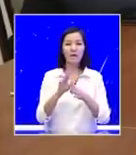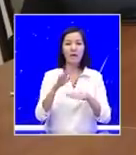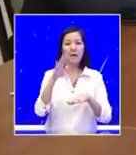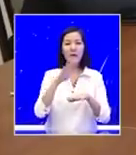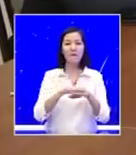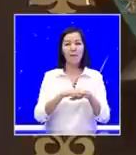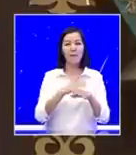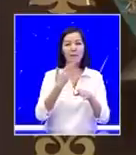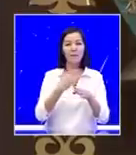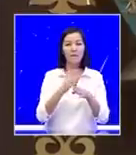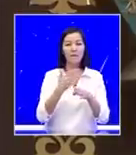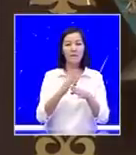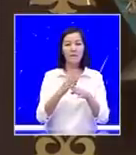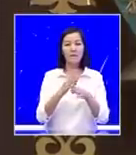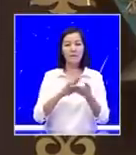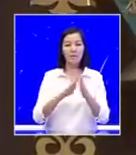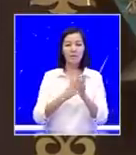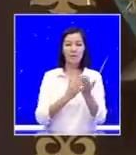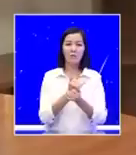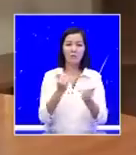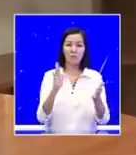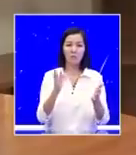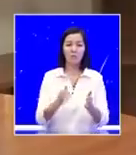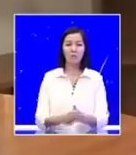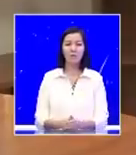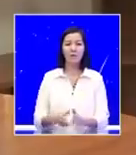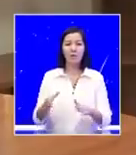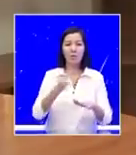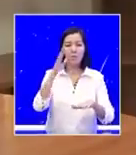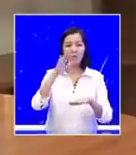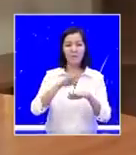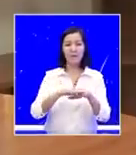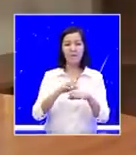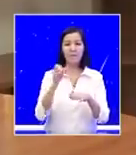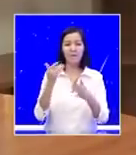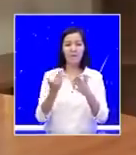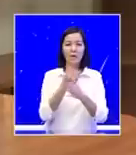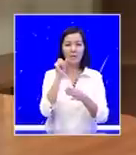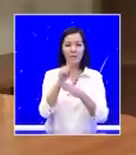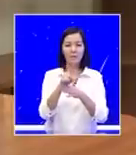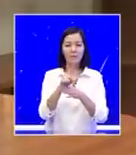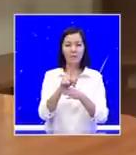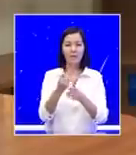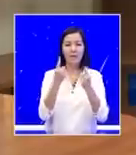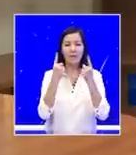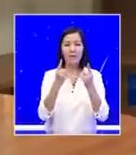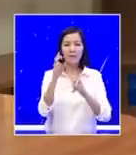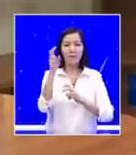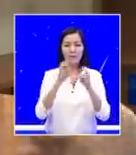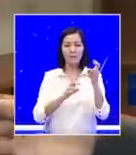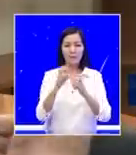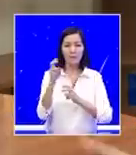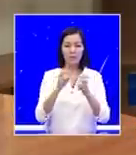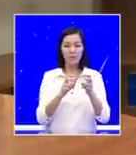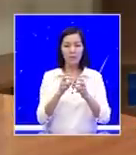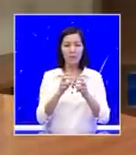корпорация оларға қажетті жағдай жасап отырмақ. Облыс басшысы Амандық Ғабасұлының жаңа тапсырмасы бойынша осы ірі кәсіпорындармен жаңа